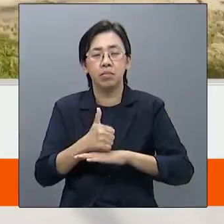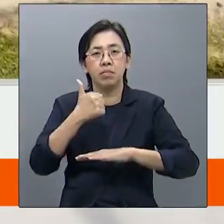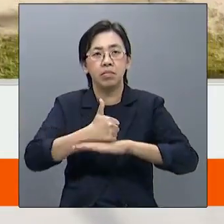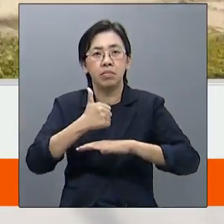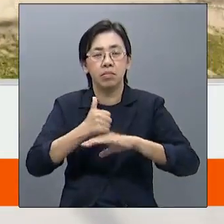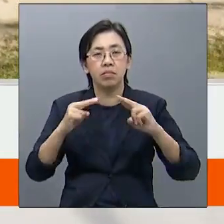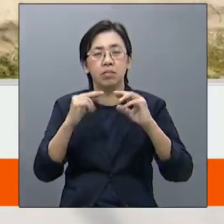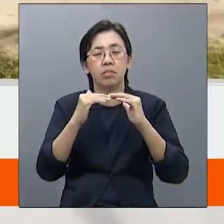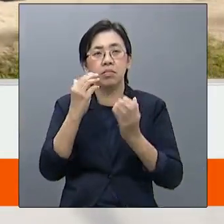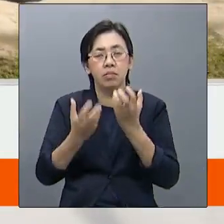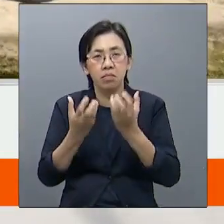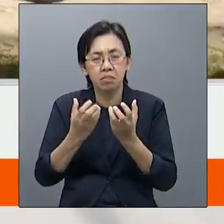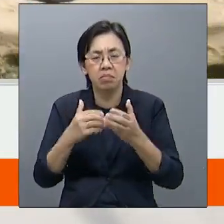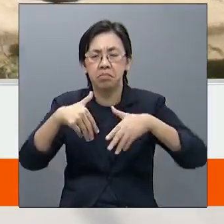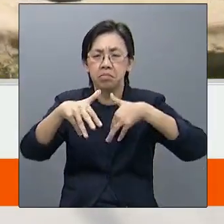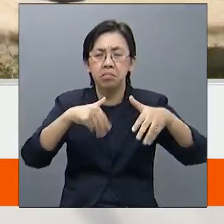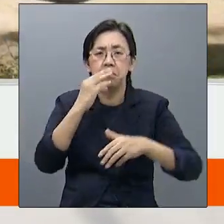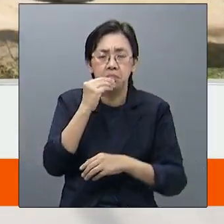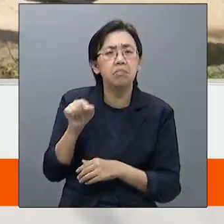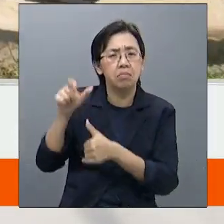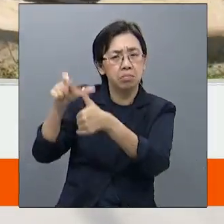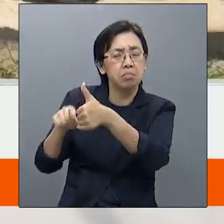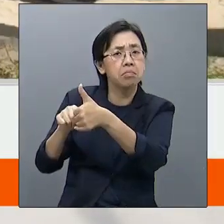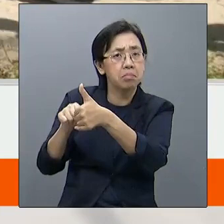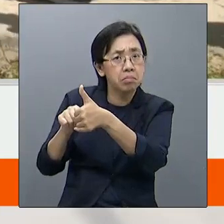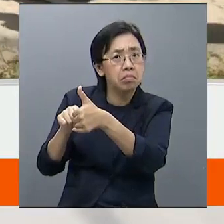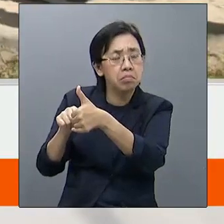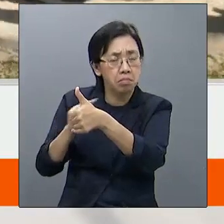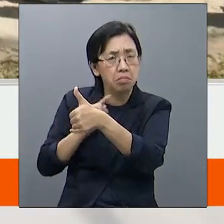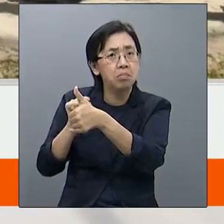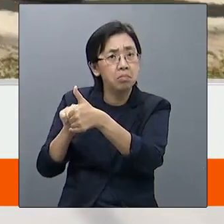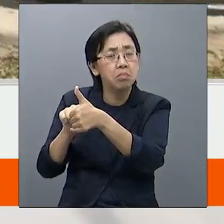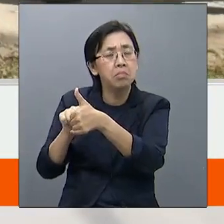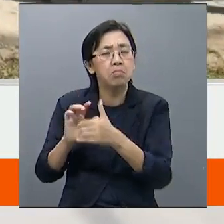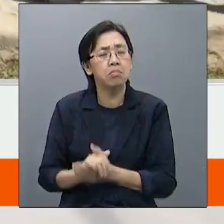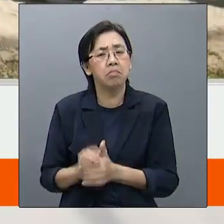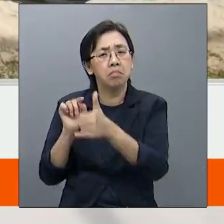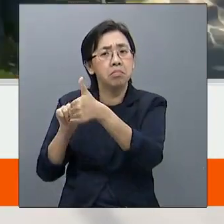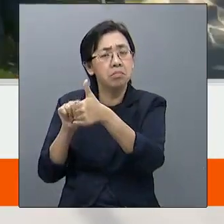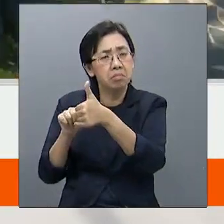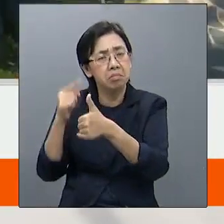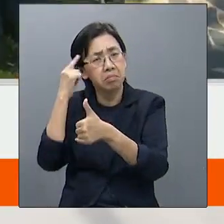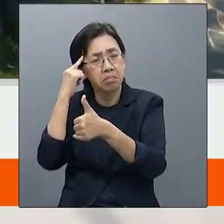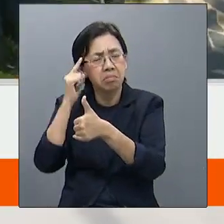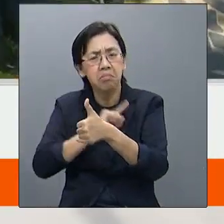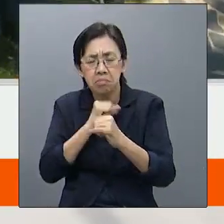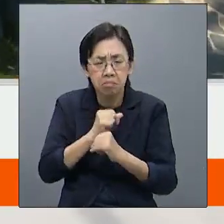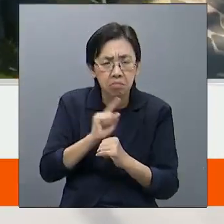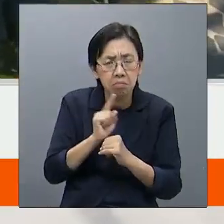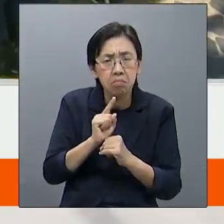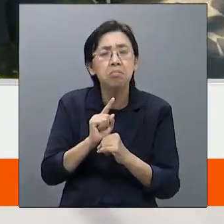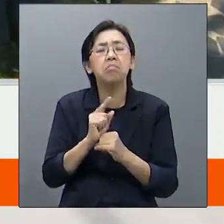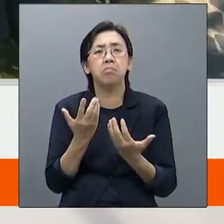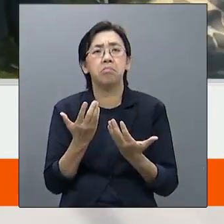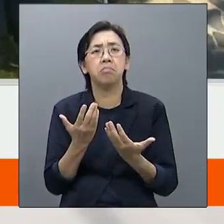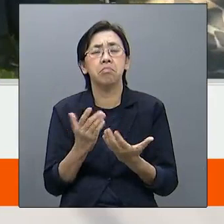ธชาชนหลายคนก็พูดถึงบทบาทของ่านทาวีหคุทาวีเองก็ตามวาจะมีบทบาทอย่ไรกัรฐบานี้เพรา